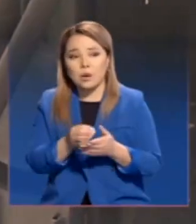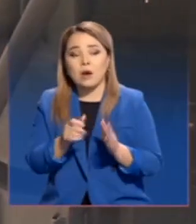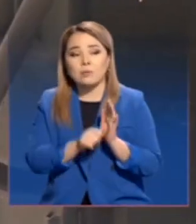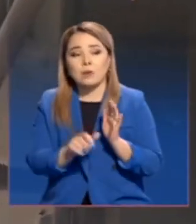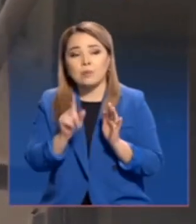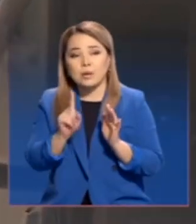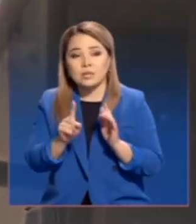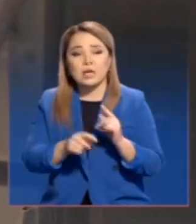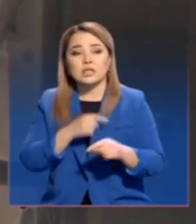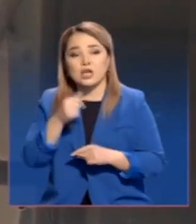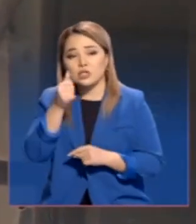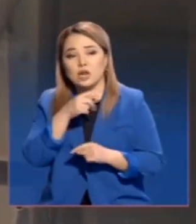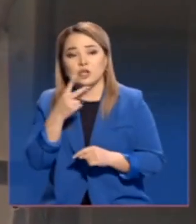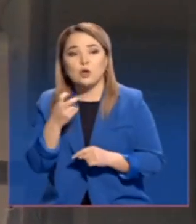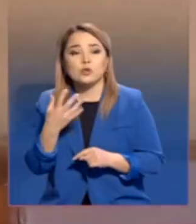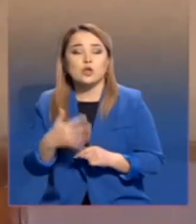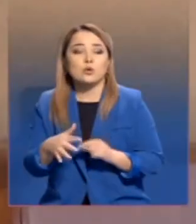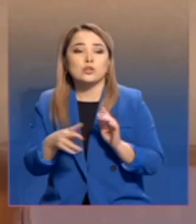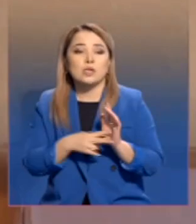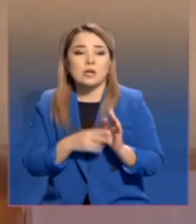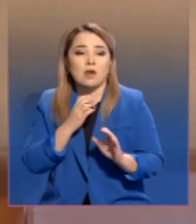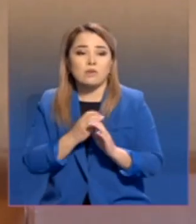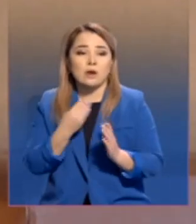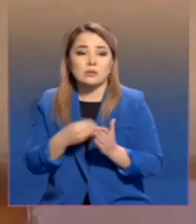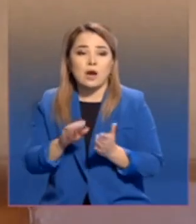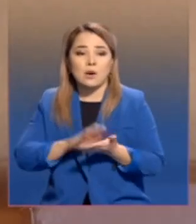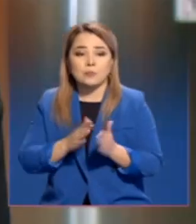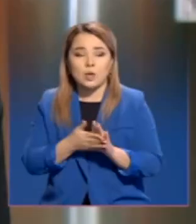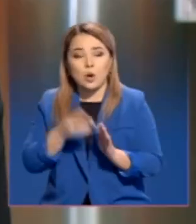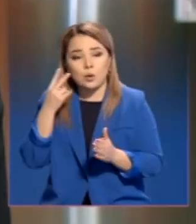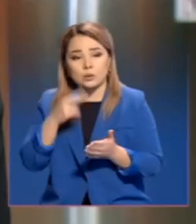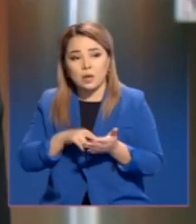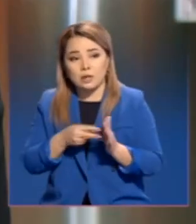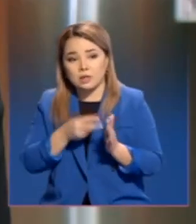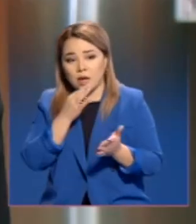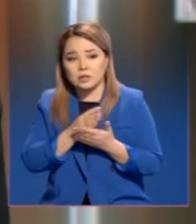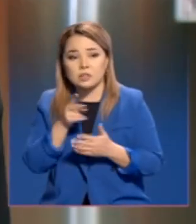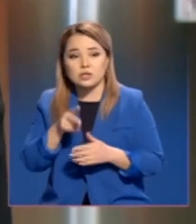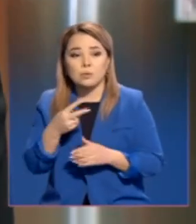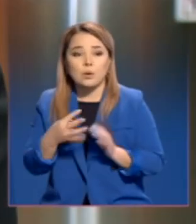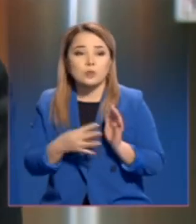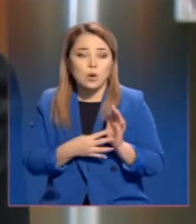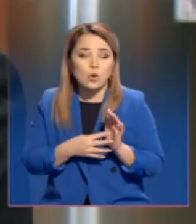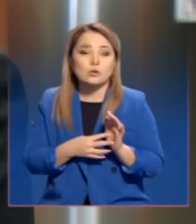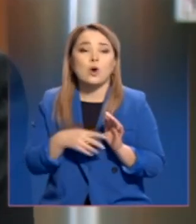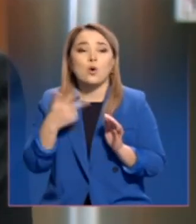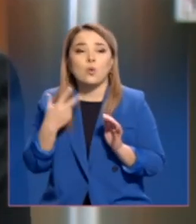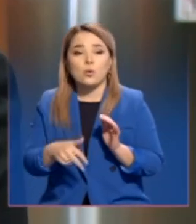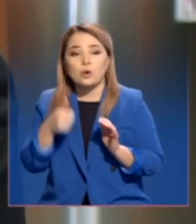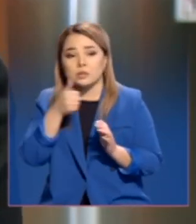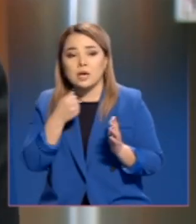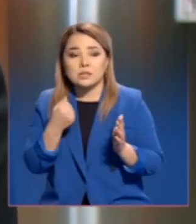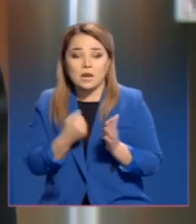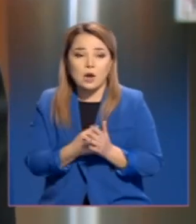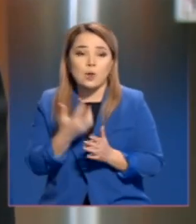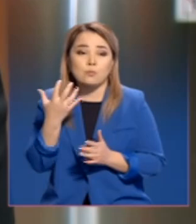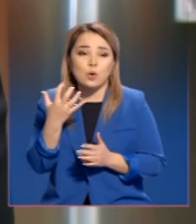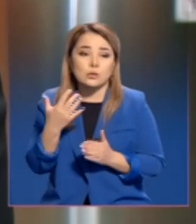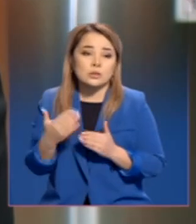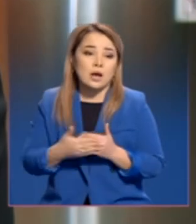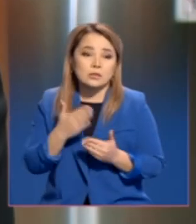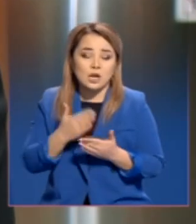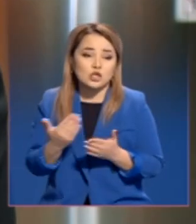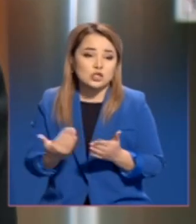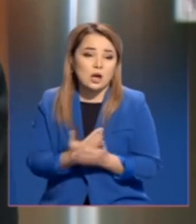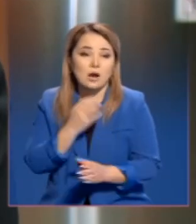61, келесі жылы 257 вагон сатып алуды жоспарлап отыр екен. 2029-2030 жылдарға дейін 500-ден астам